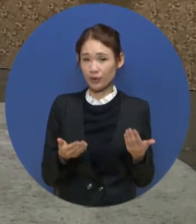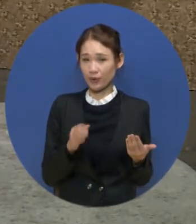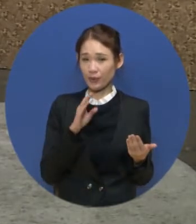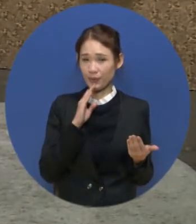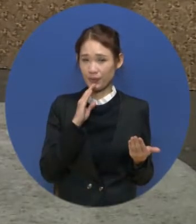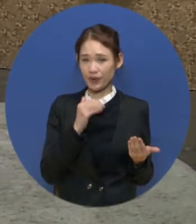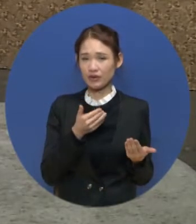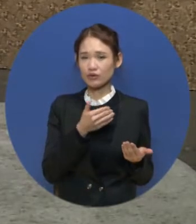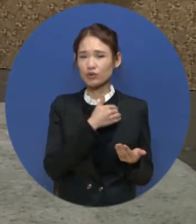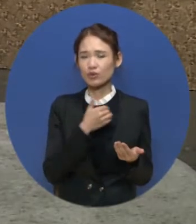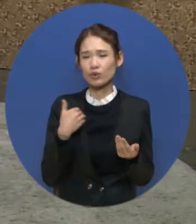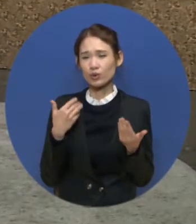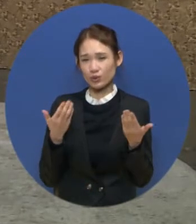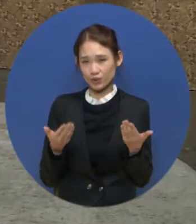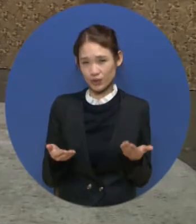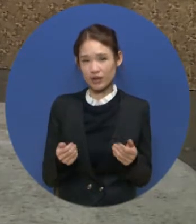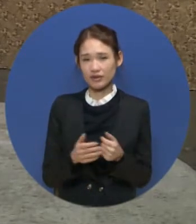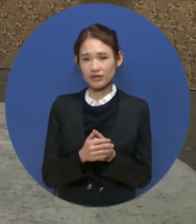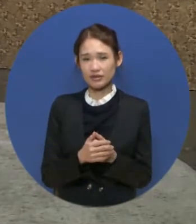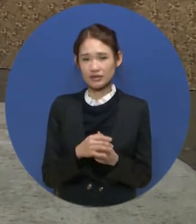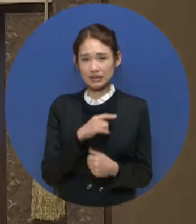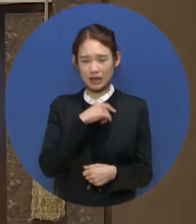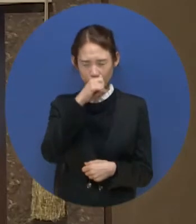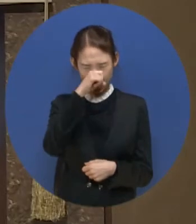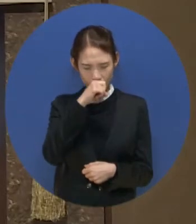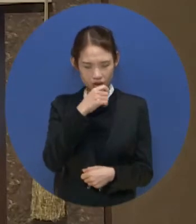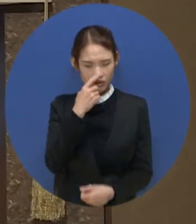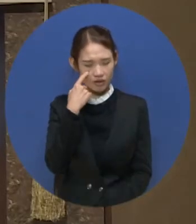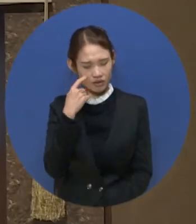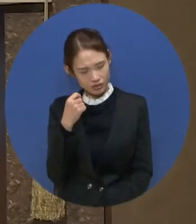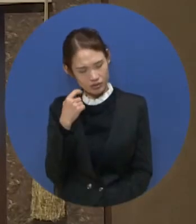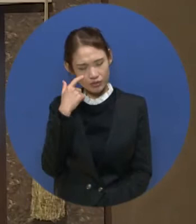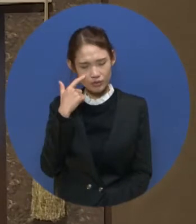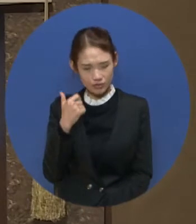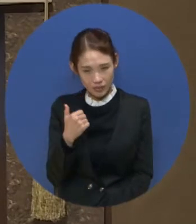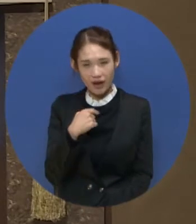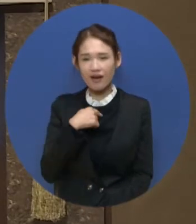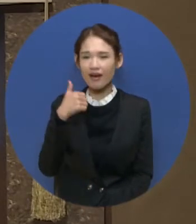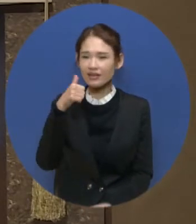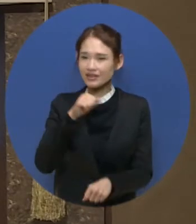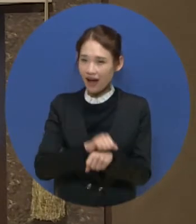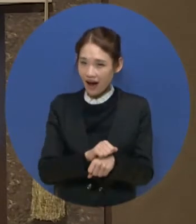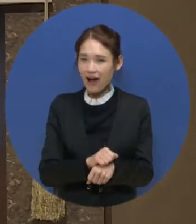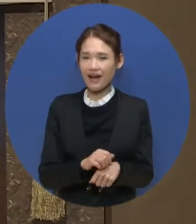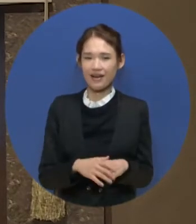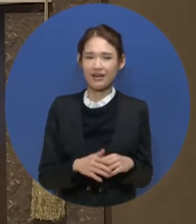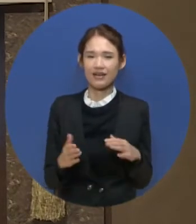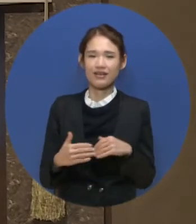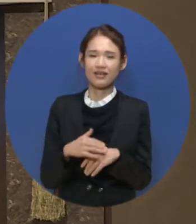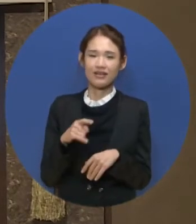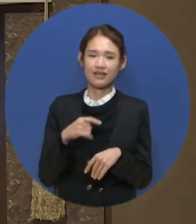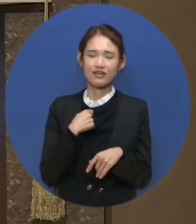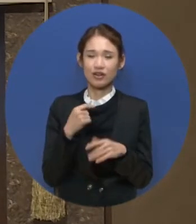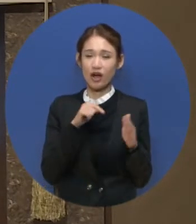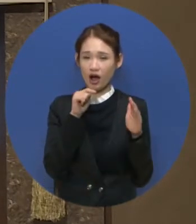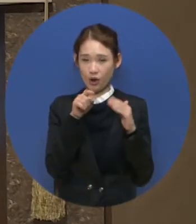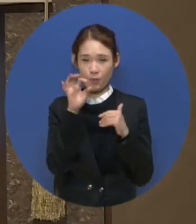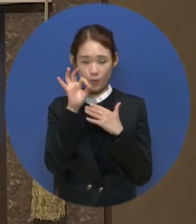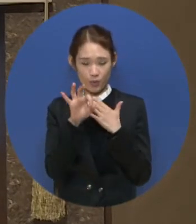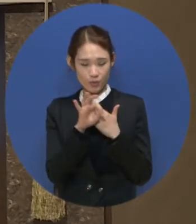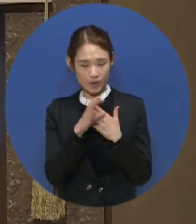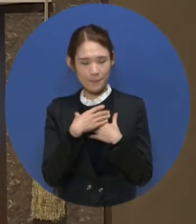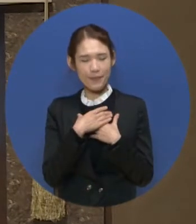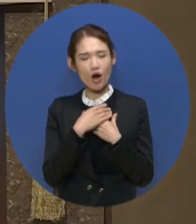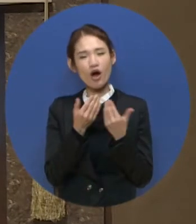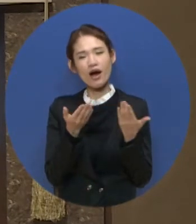쉬어가는 네네. 제일 좋은 시간이. 거는 거기서 꾸벅꾸벅 조는 게 제일 잘하는 겁니다. 그래서 저희도 이제 그런 데 가서 이렇게 보면